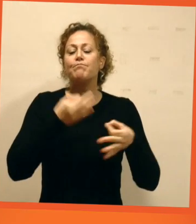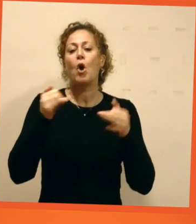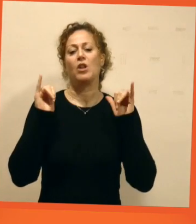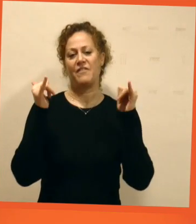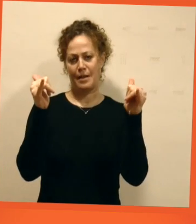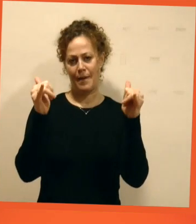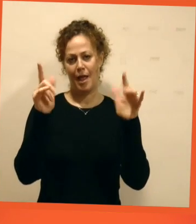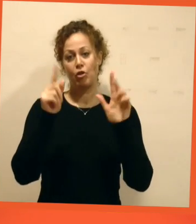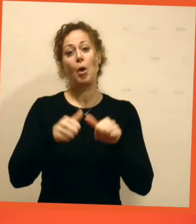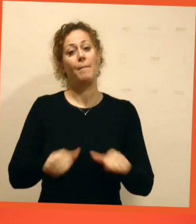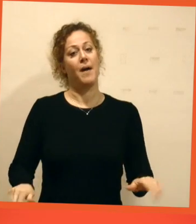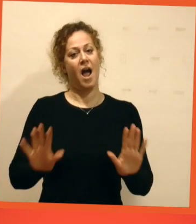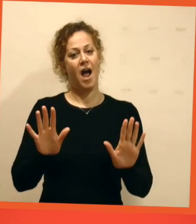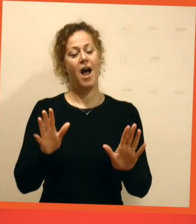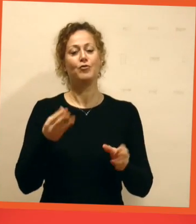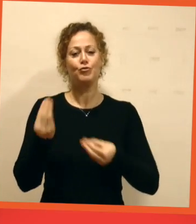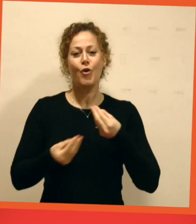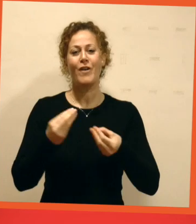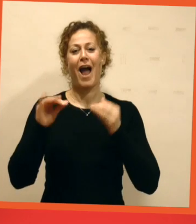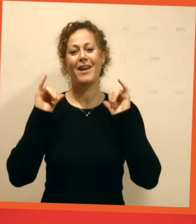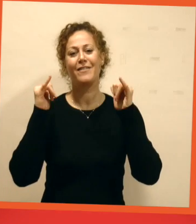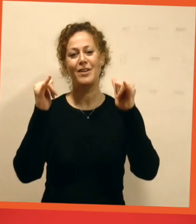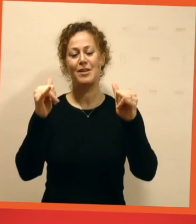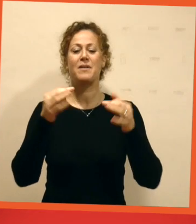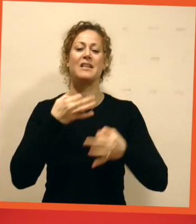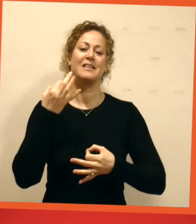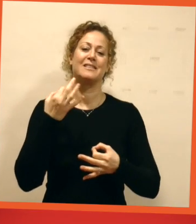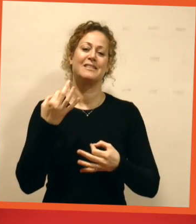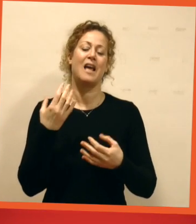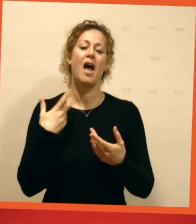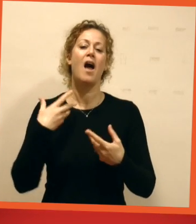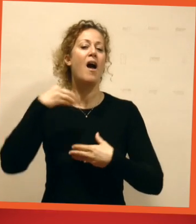giocare, divertirsi. Quindi bisogna sempre essere